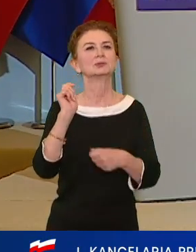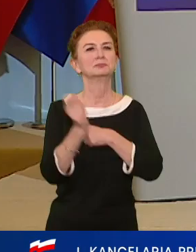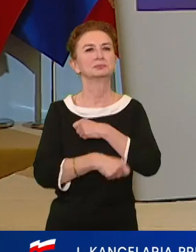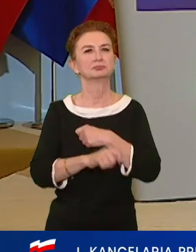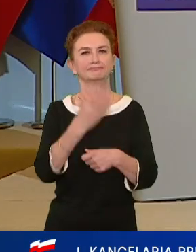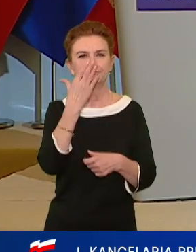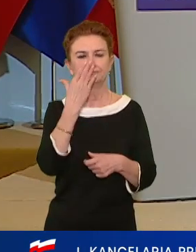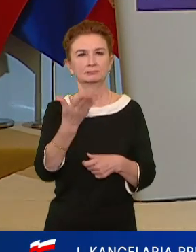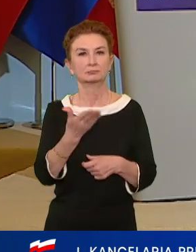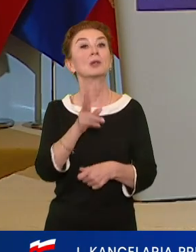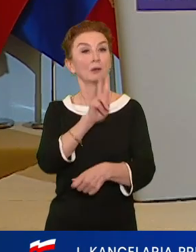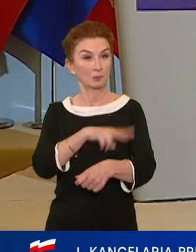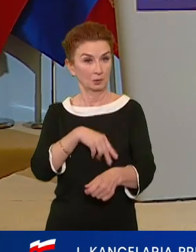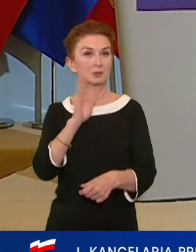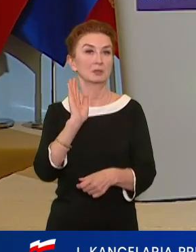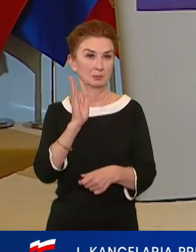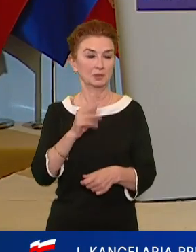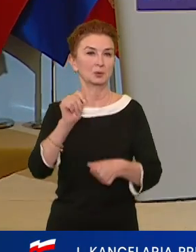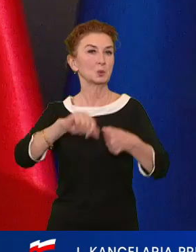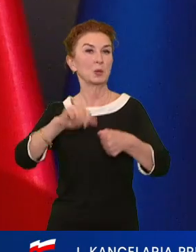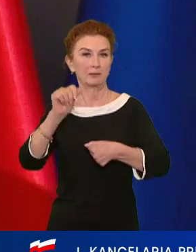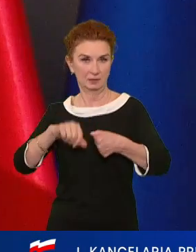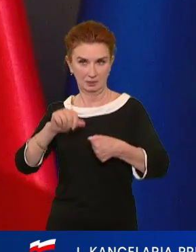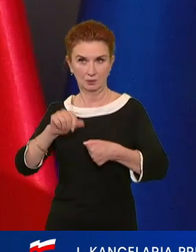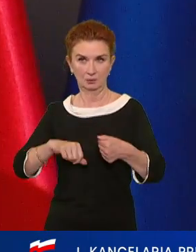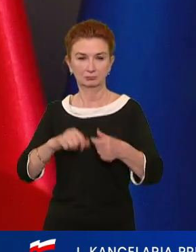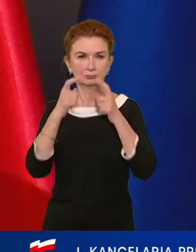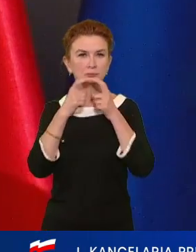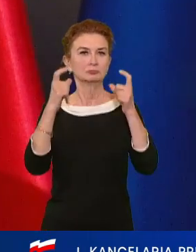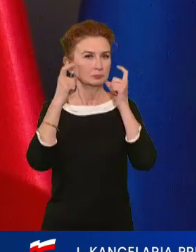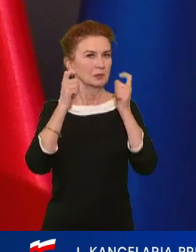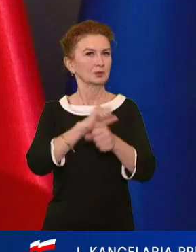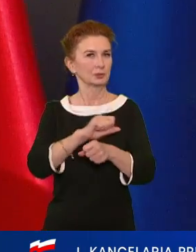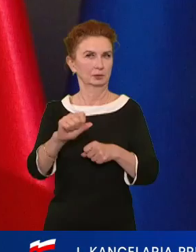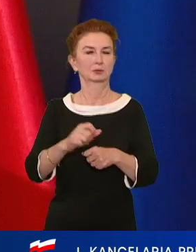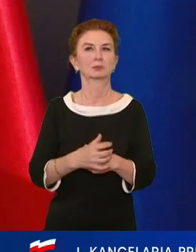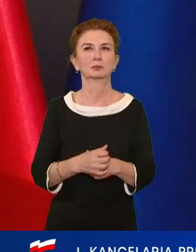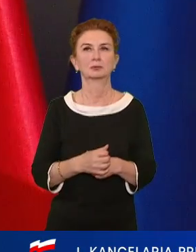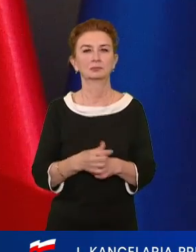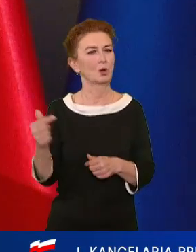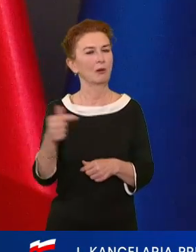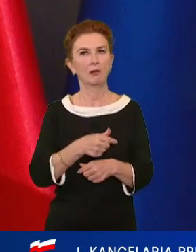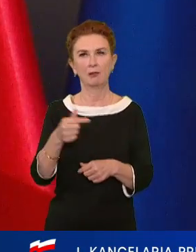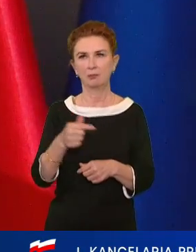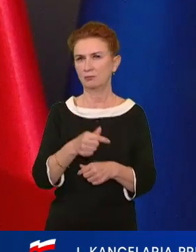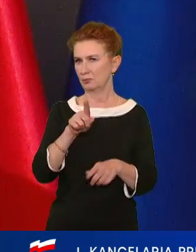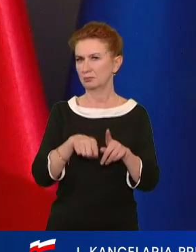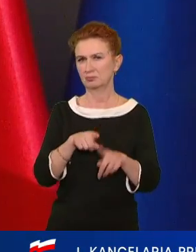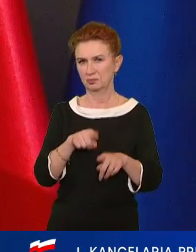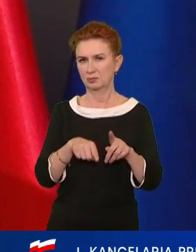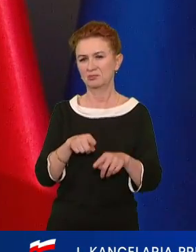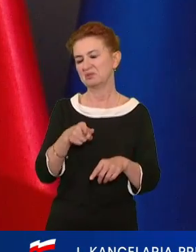owszem policja będzie kontrolowała zasady noszenia maseczek tutaj obowiązują powszechne